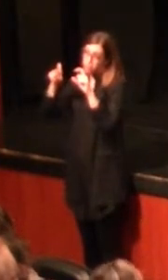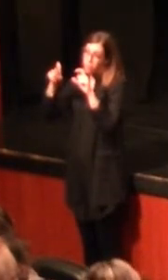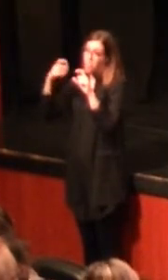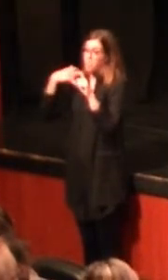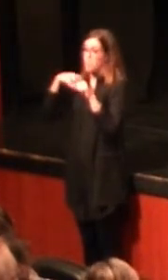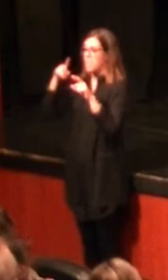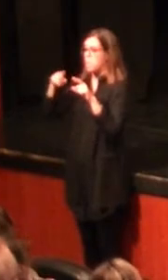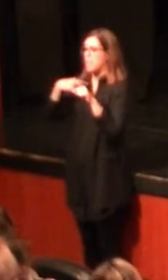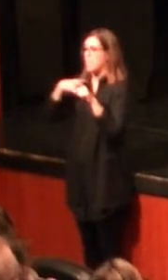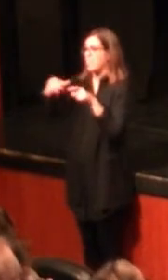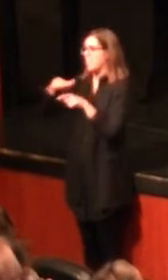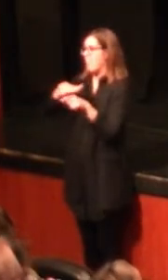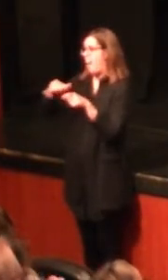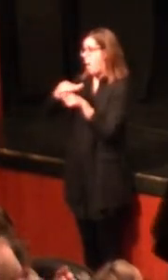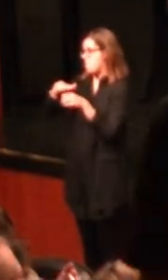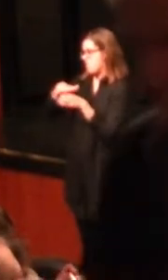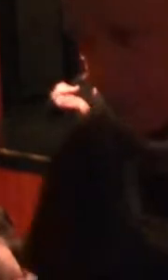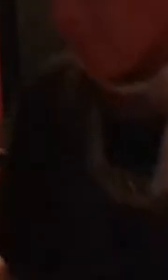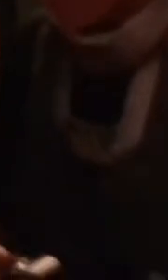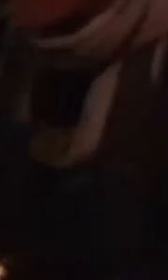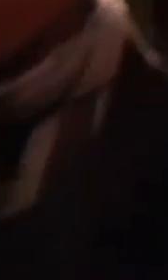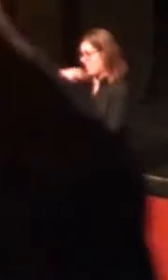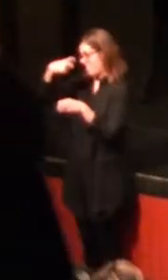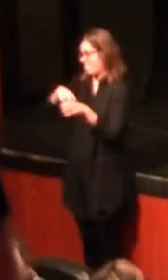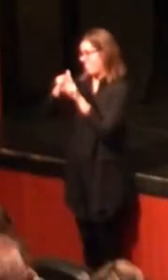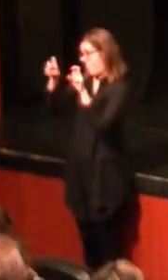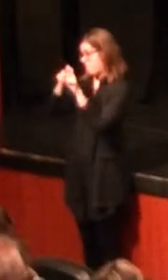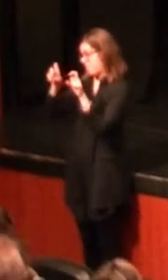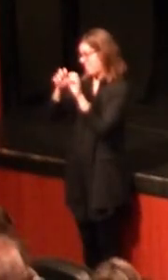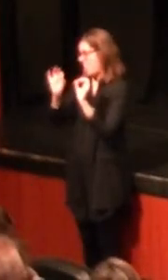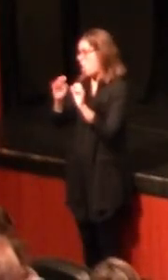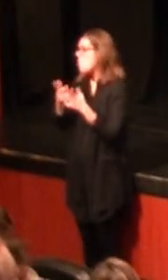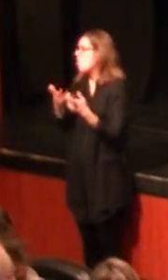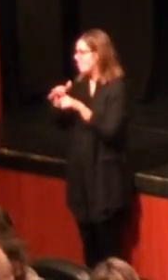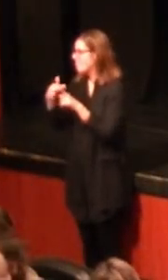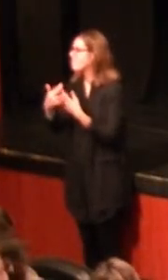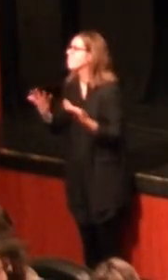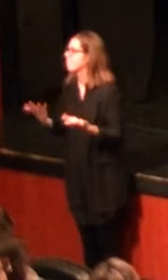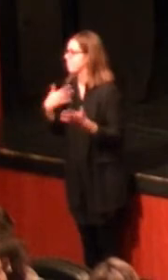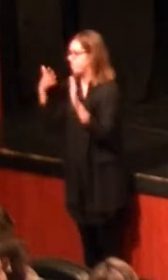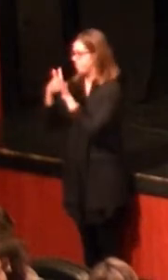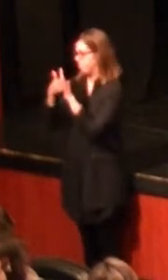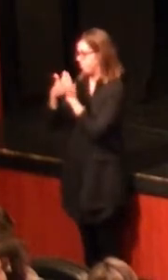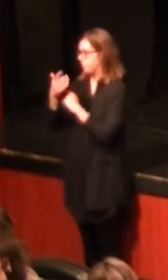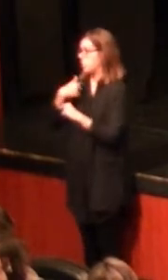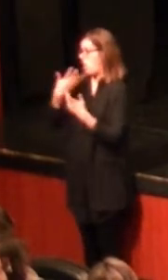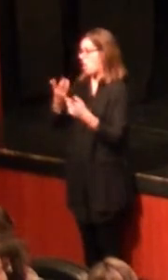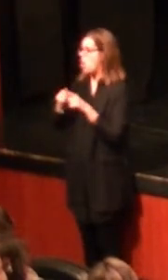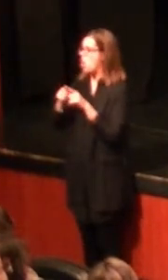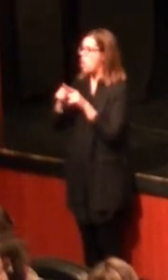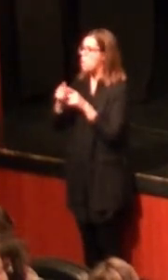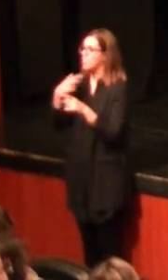sector. La meva intervenció, de fet, l'he pensada gairebé com una resposta